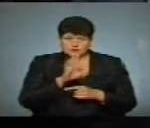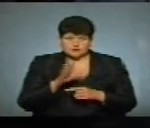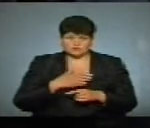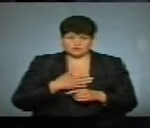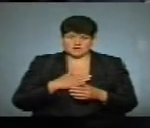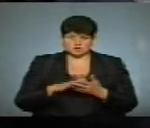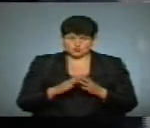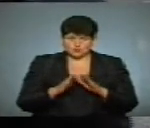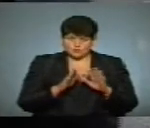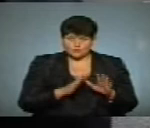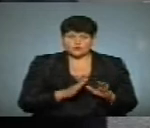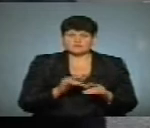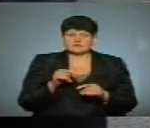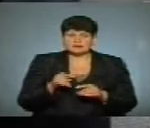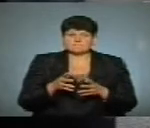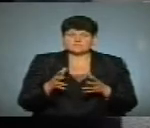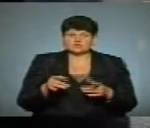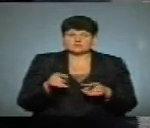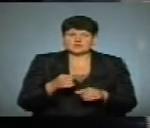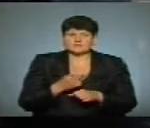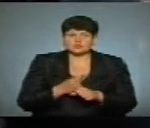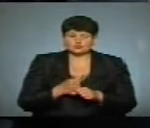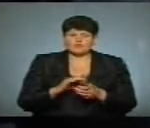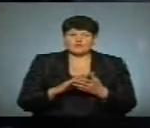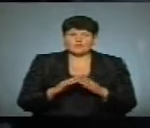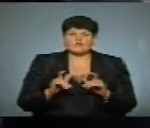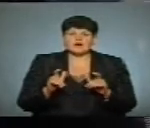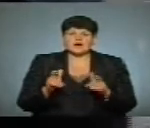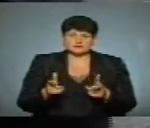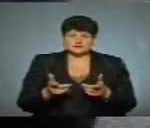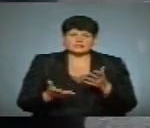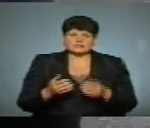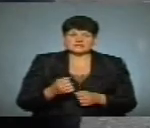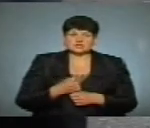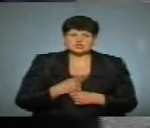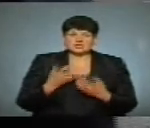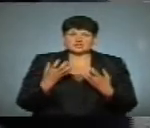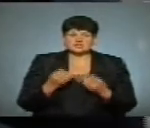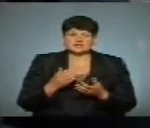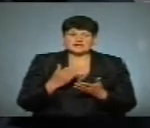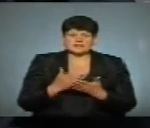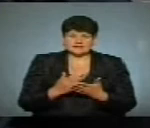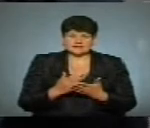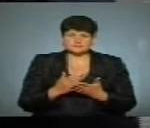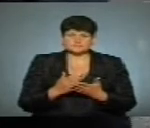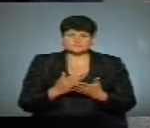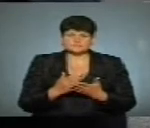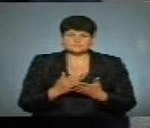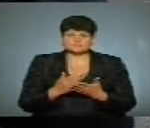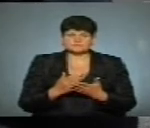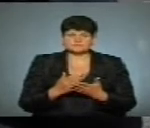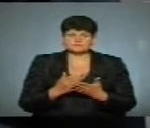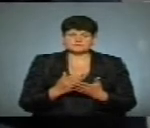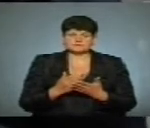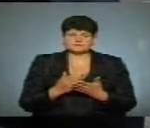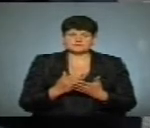умовах, тим більше, що ми працюємо всі в умовах карантину. Але, на жаль, є ще деякі,